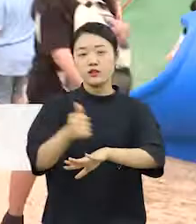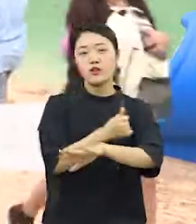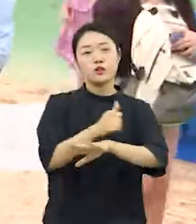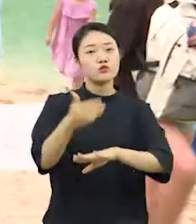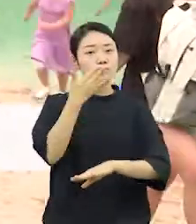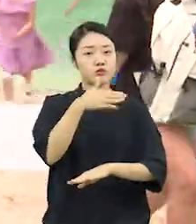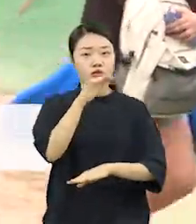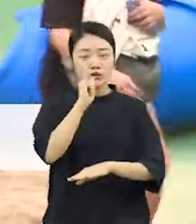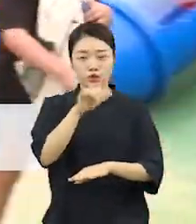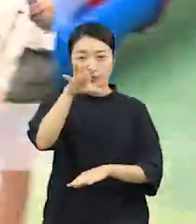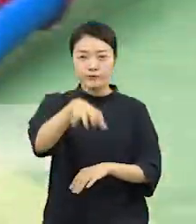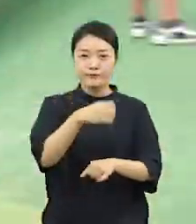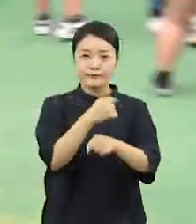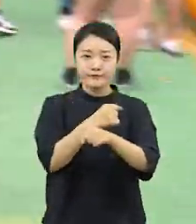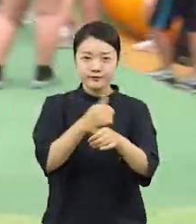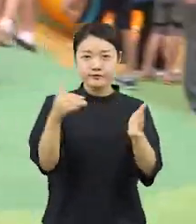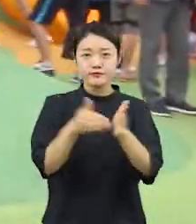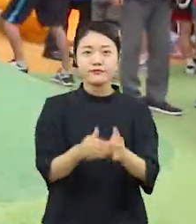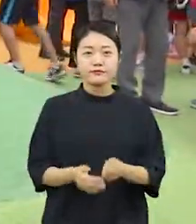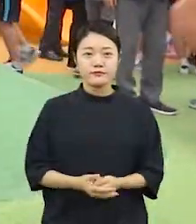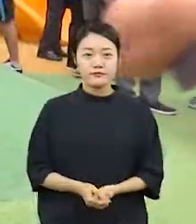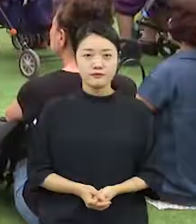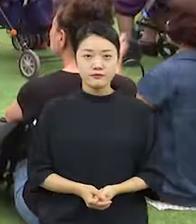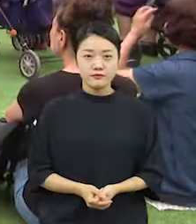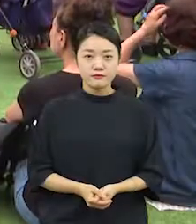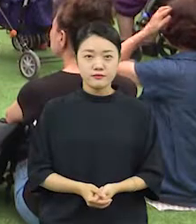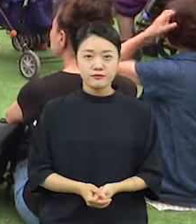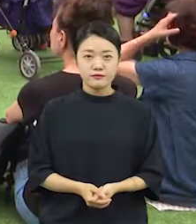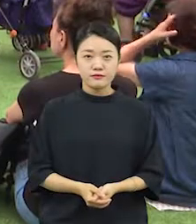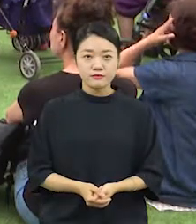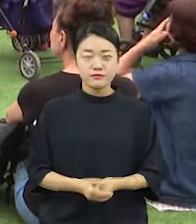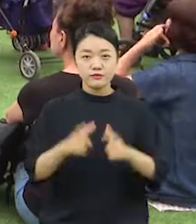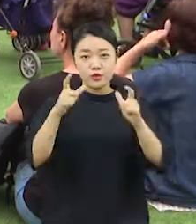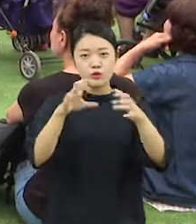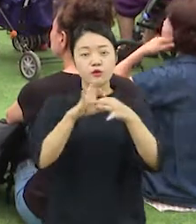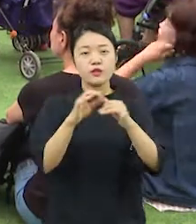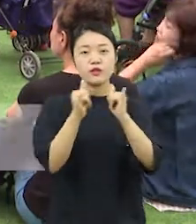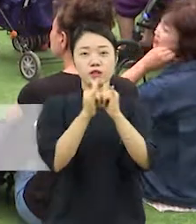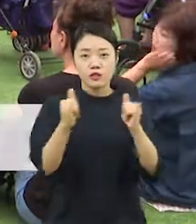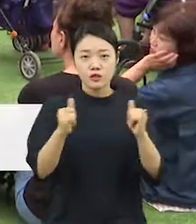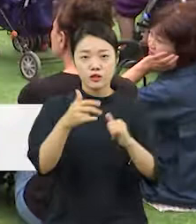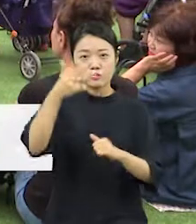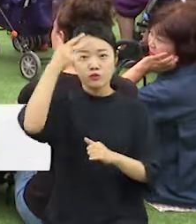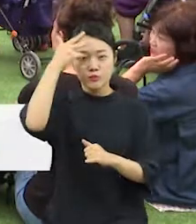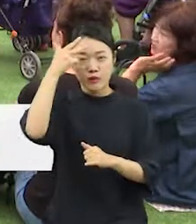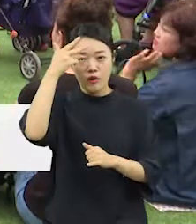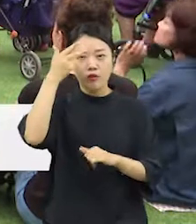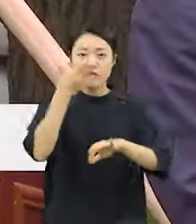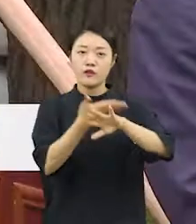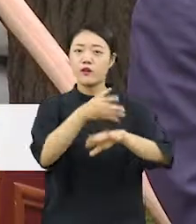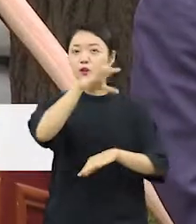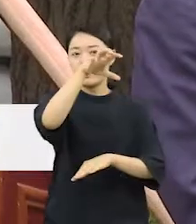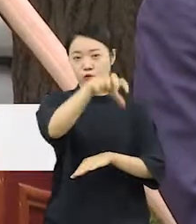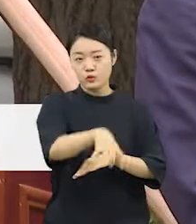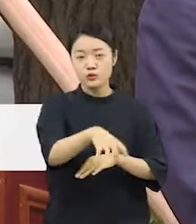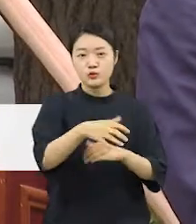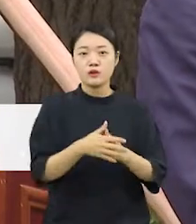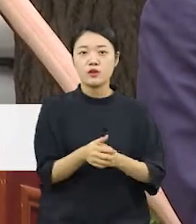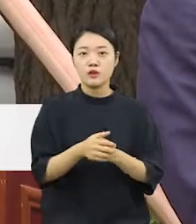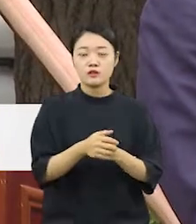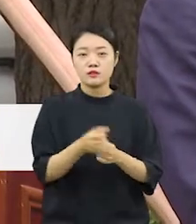편히 이용할 수 있는 공간으로 재조성했습니다. 구 관계자는 부평구 갈산동